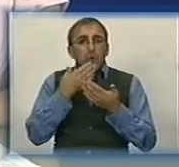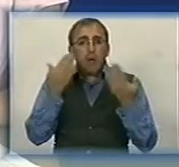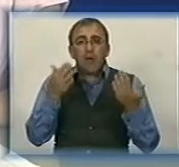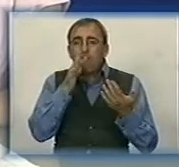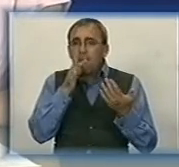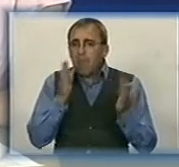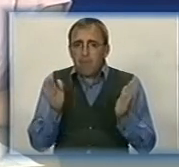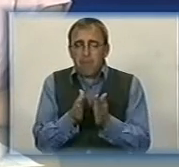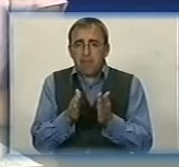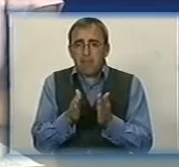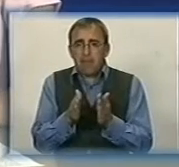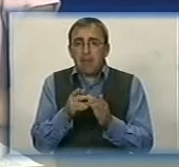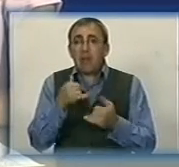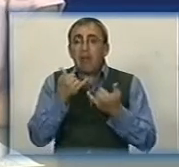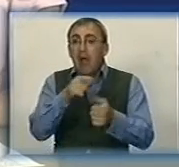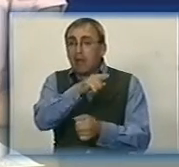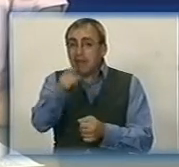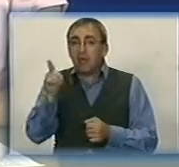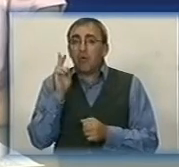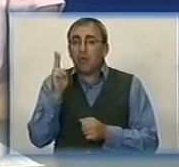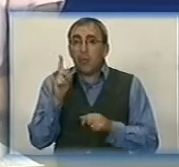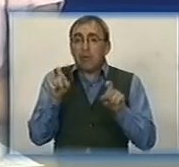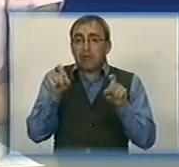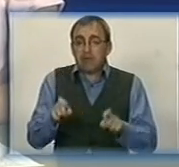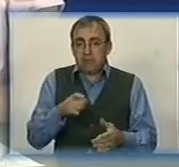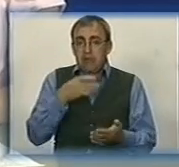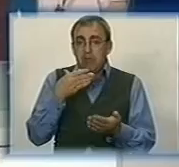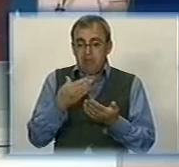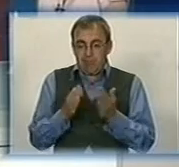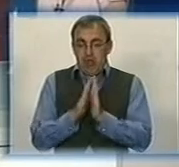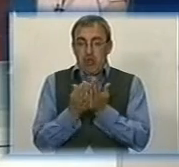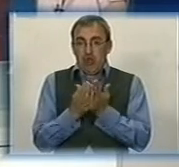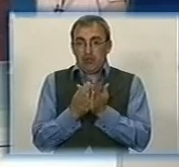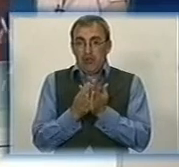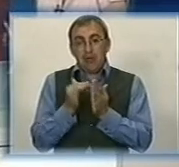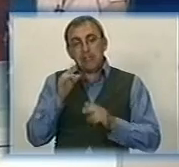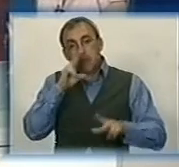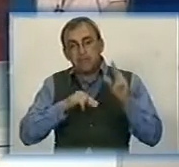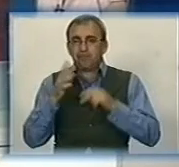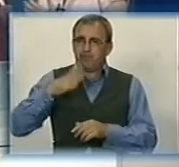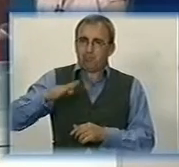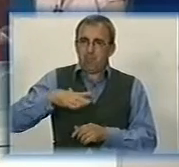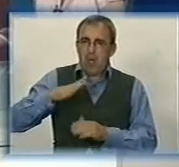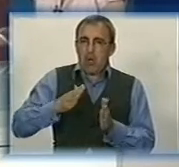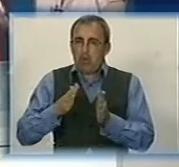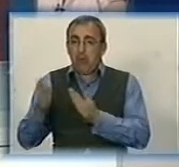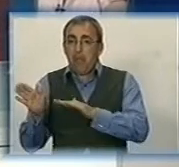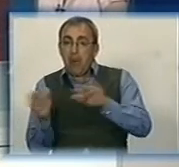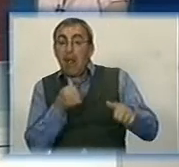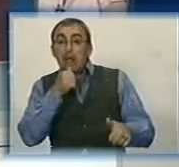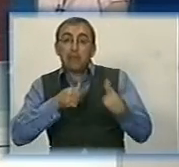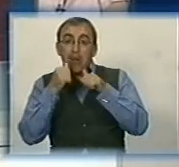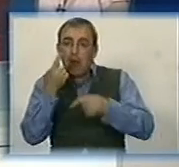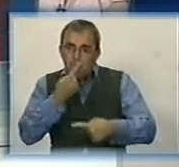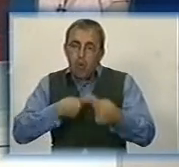небагато часу. Для тих, хто, скажімо так, сидить зі своїми ще книжками і сподівається перечекати, коли пройде експеримент і